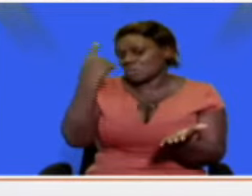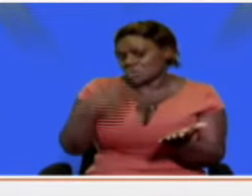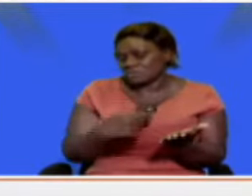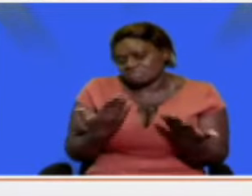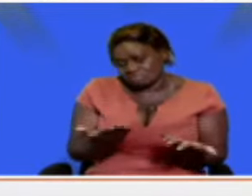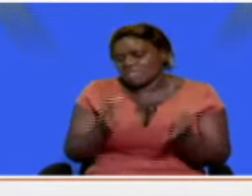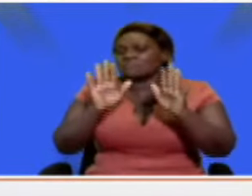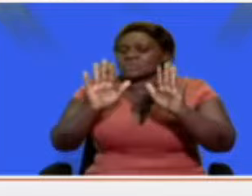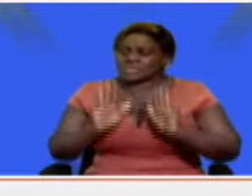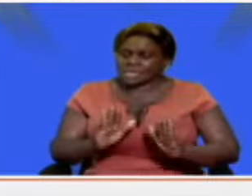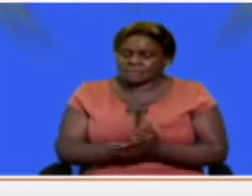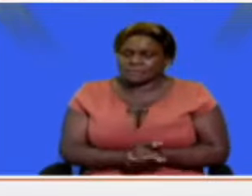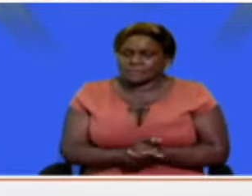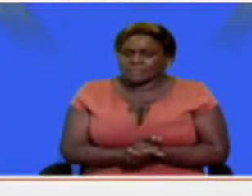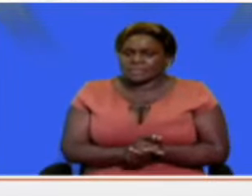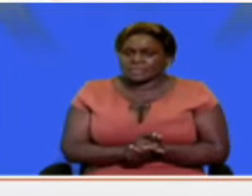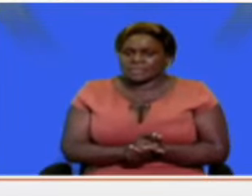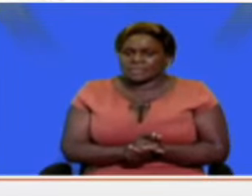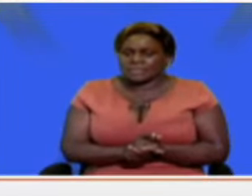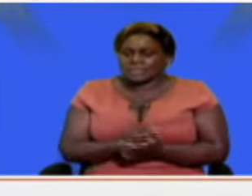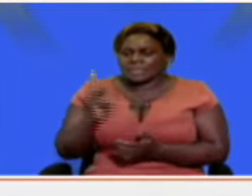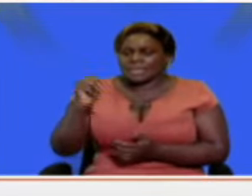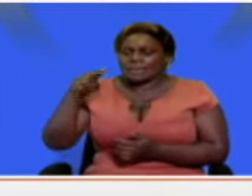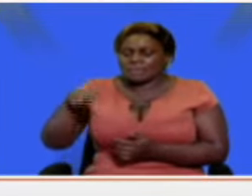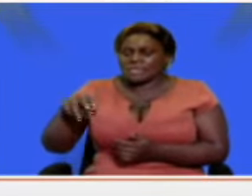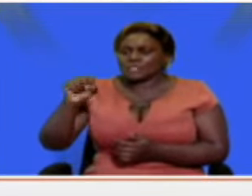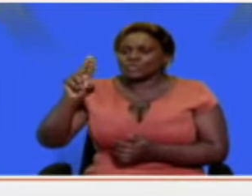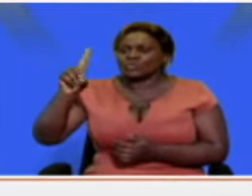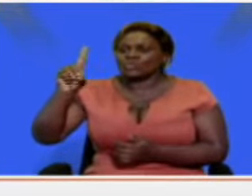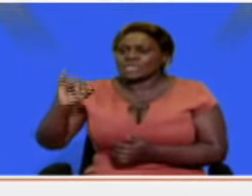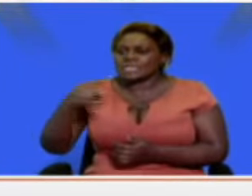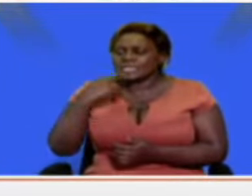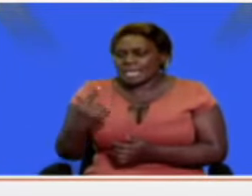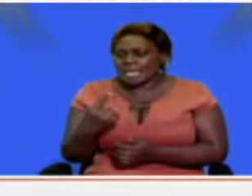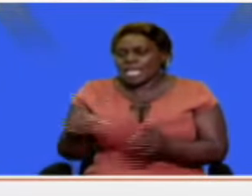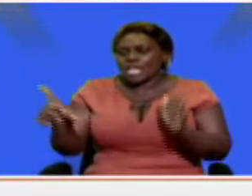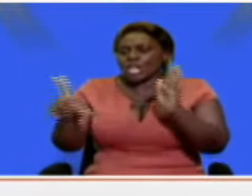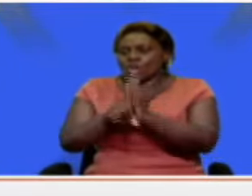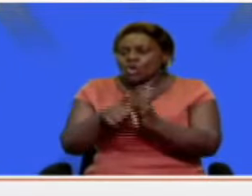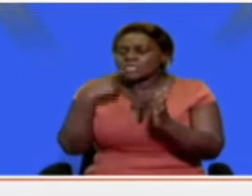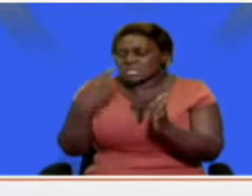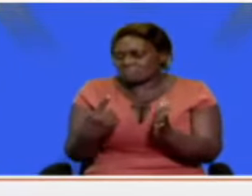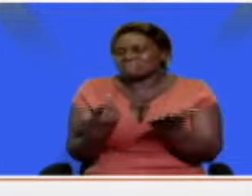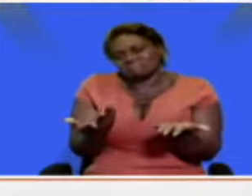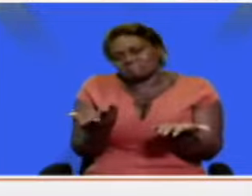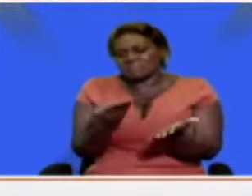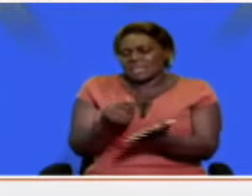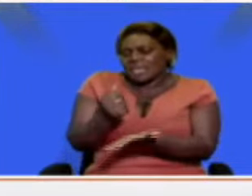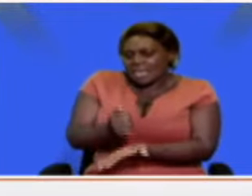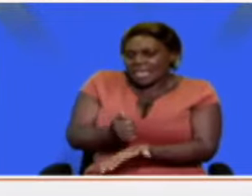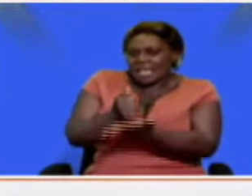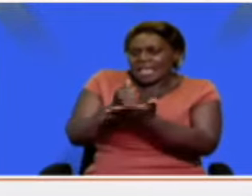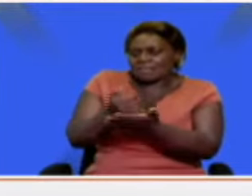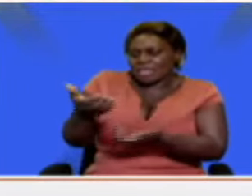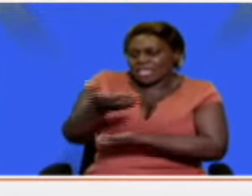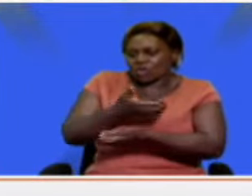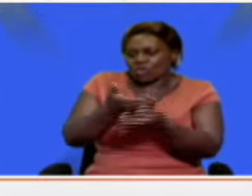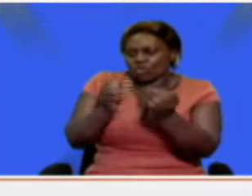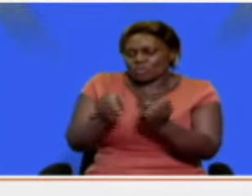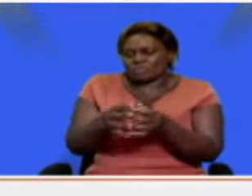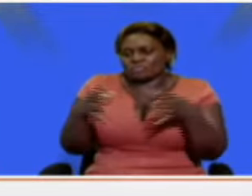it was necessary. Led by Kapsaret Member of Parliament Oscar Sudi, the legislators said the finance bill will help spur the economy of